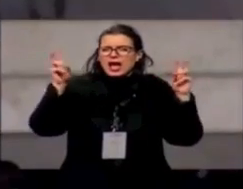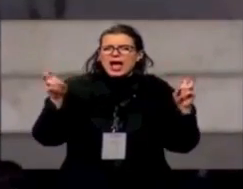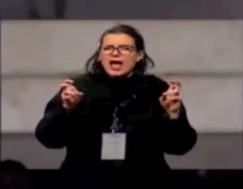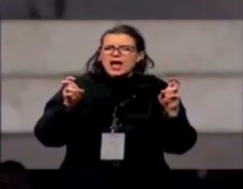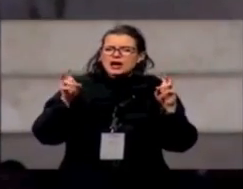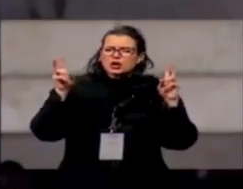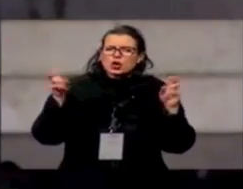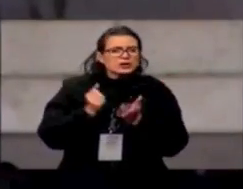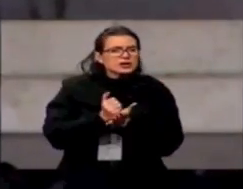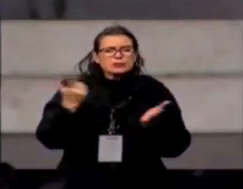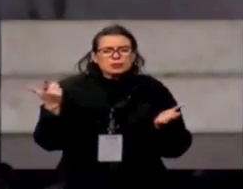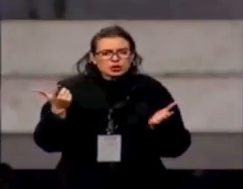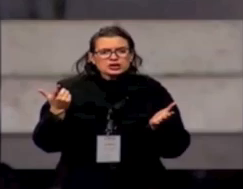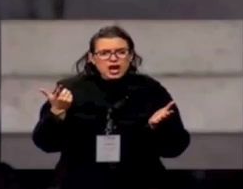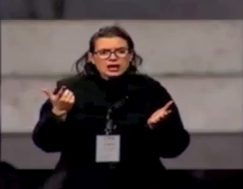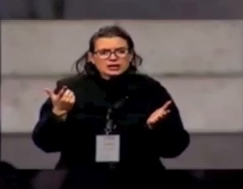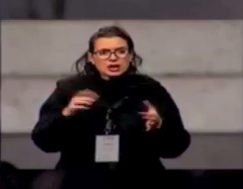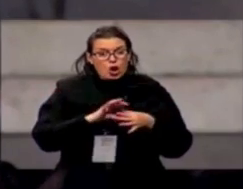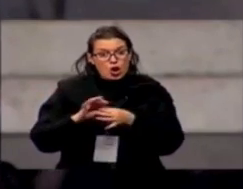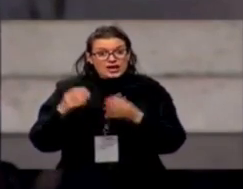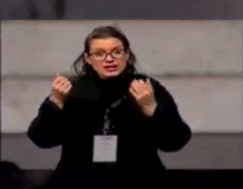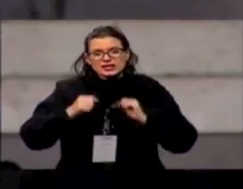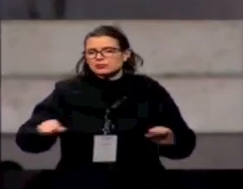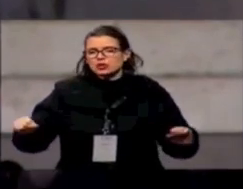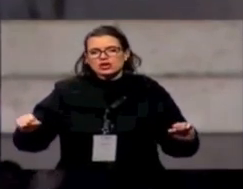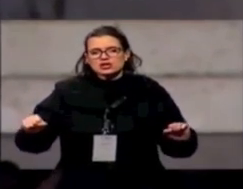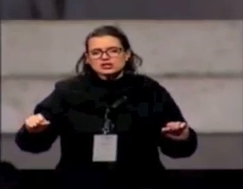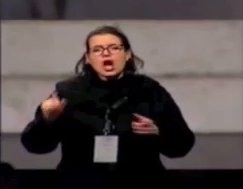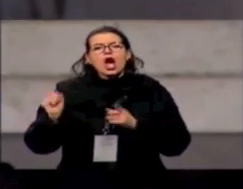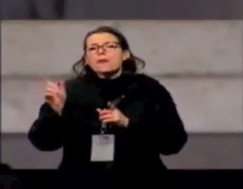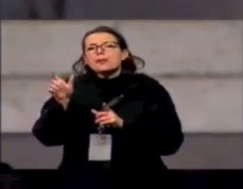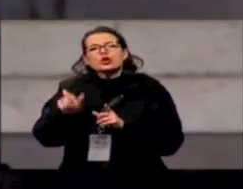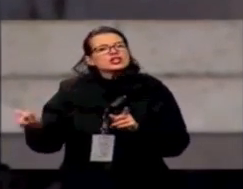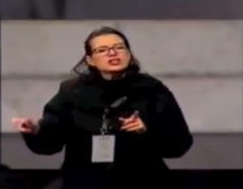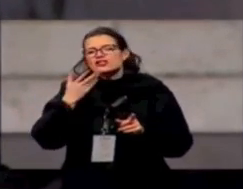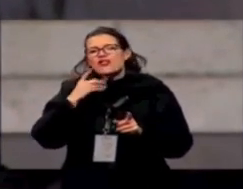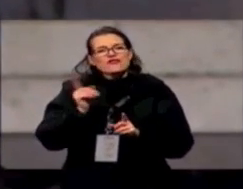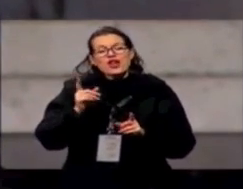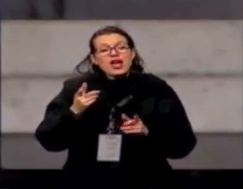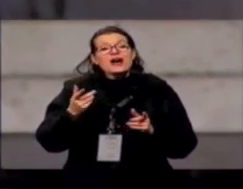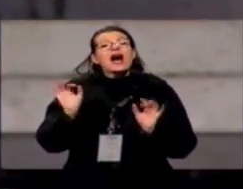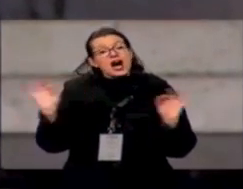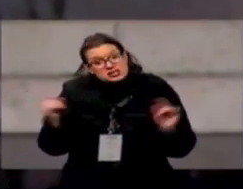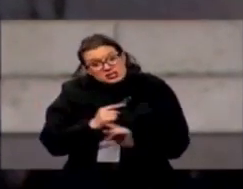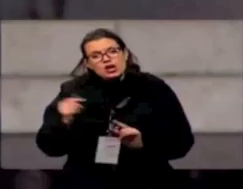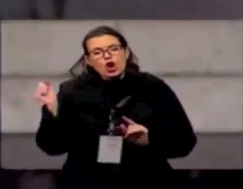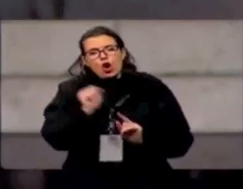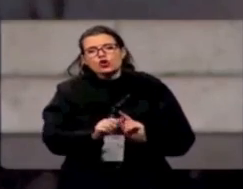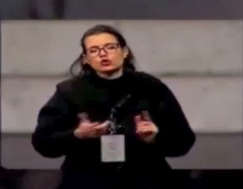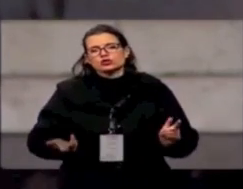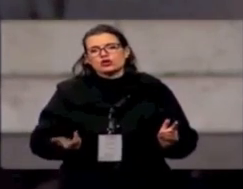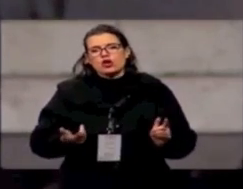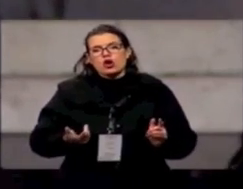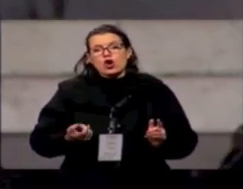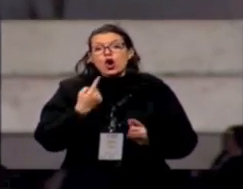stata distrutta è stata distrutta l'informazione è stata distrutta la cultura è un paese senza cultura è un paese che non